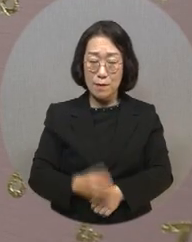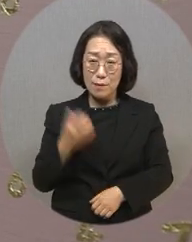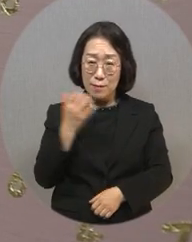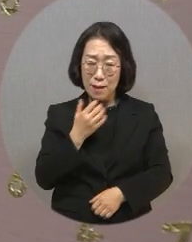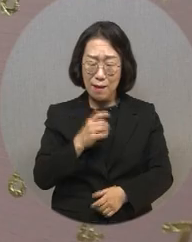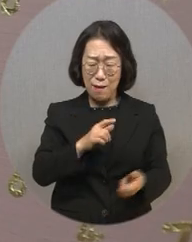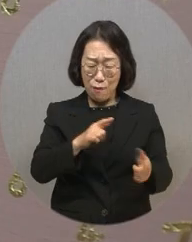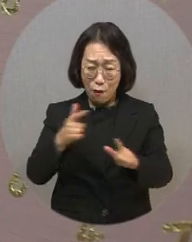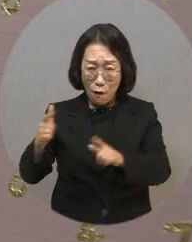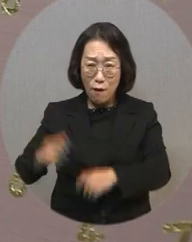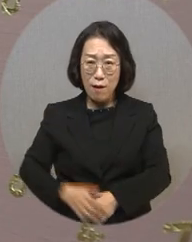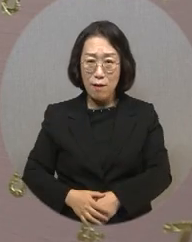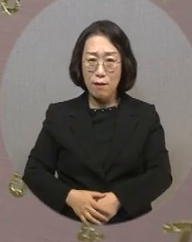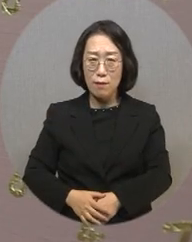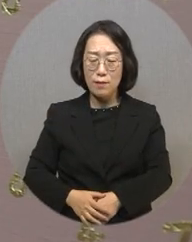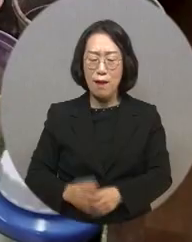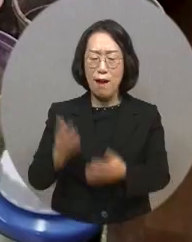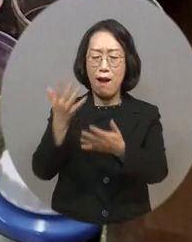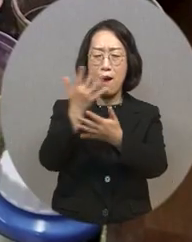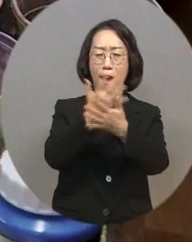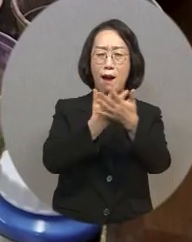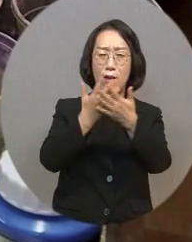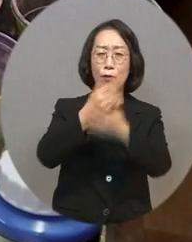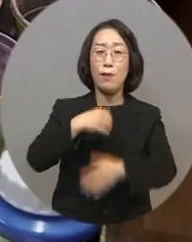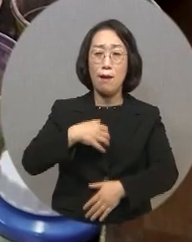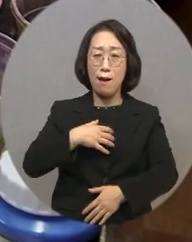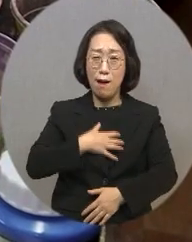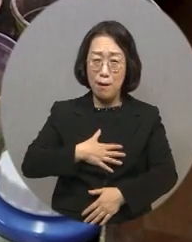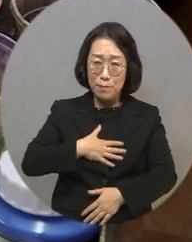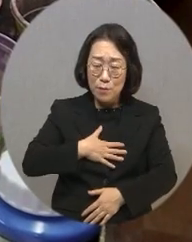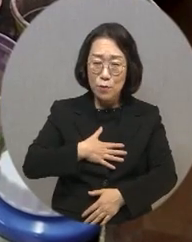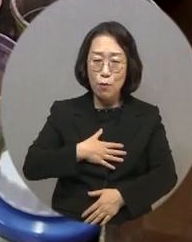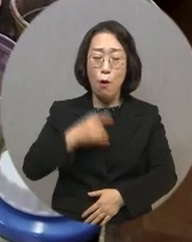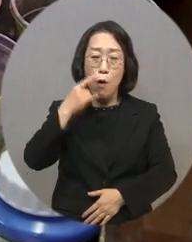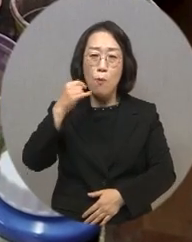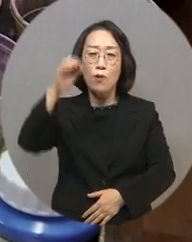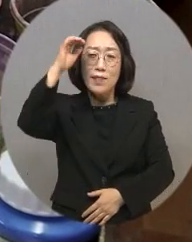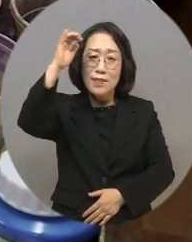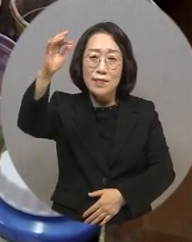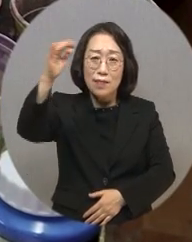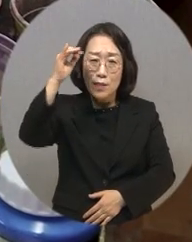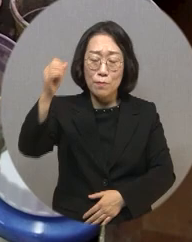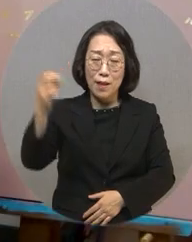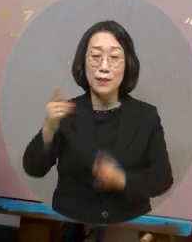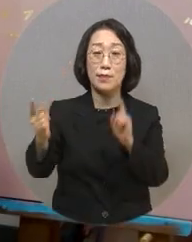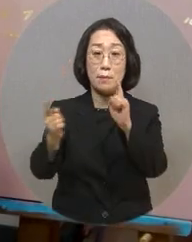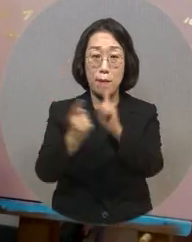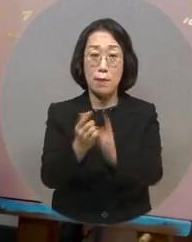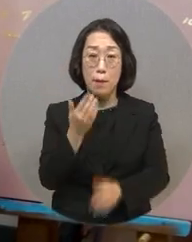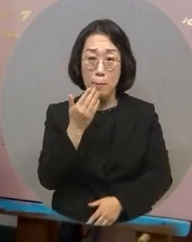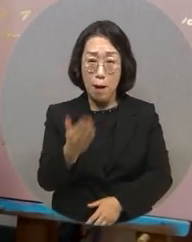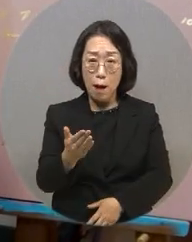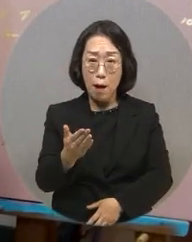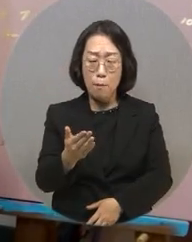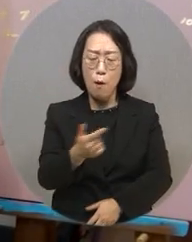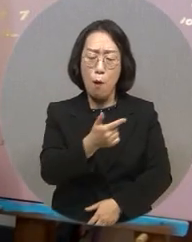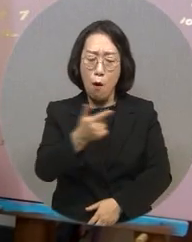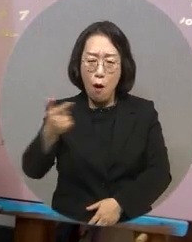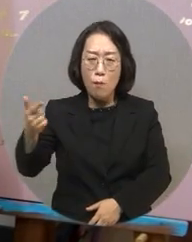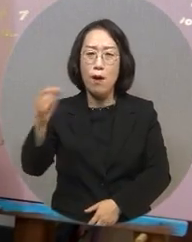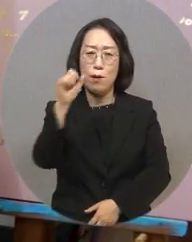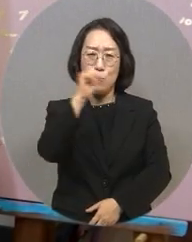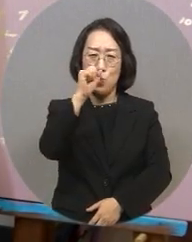속 아련함을 가득 담아 어머니를 그리워하며 다시 만날 수 있다면 얼마나 좋을까